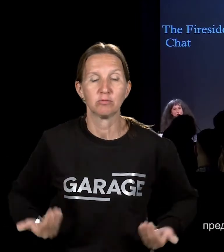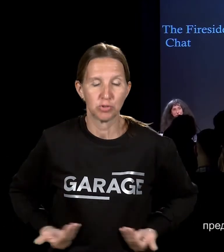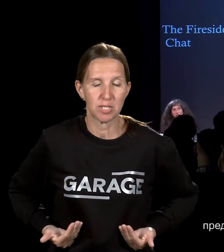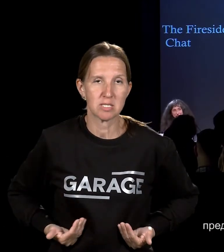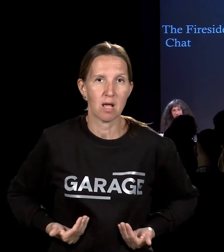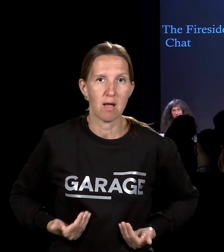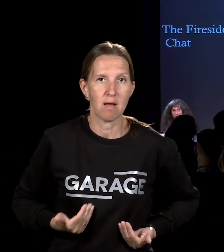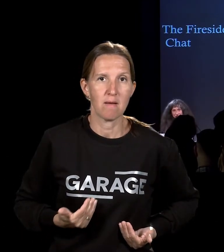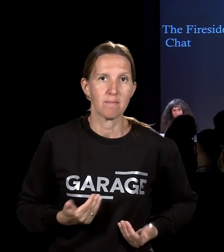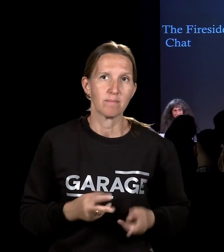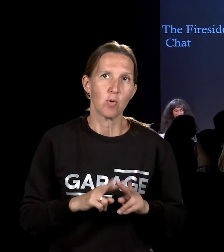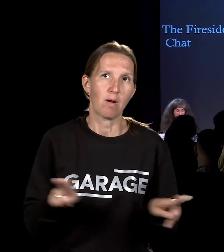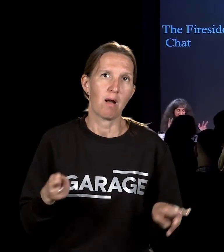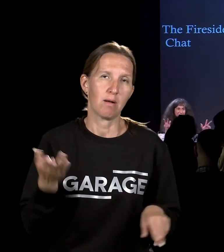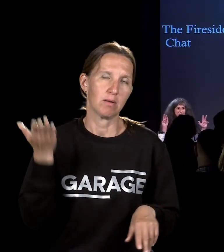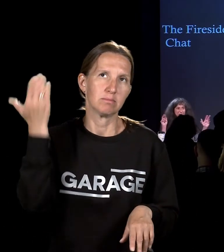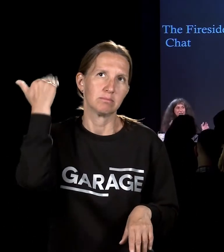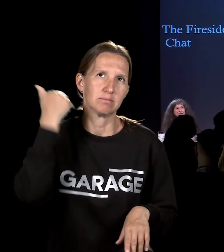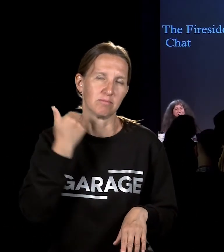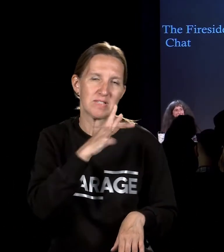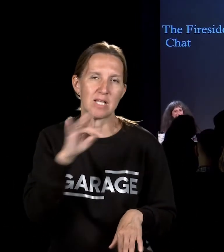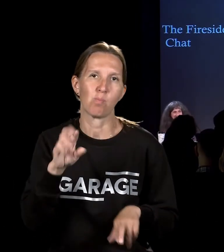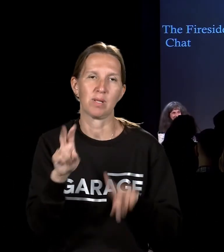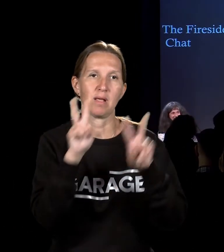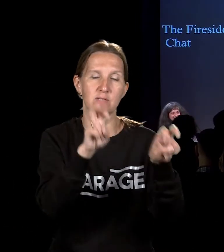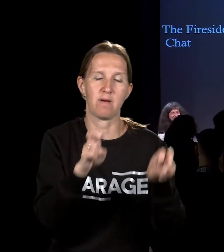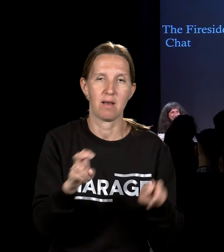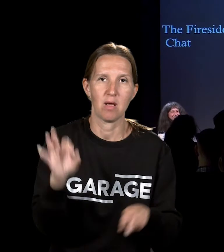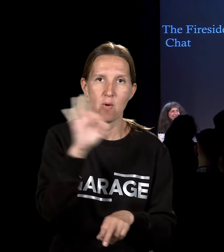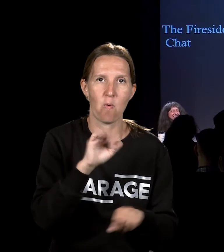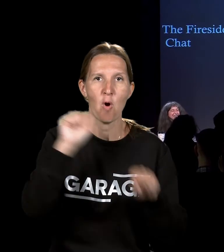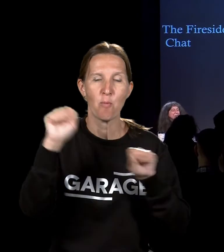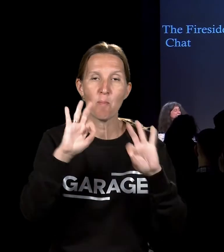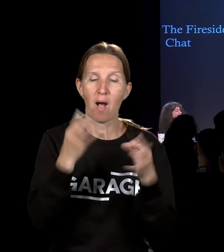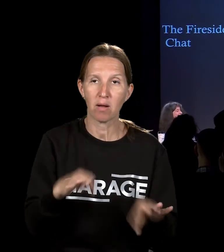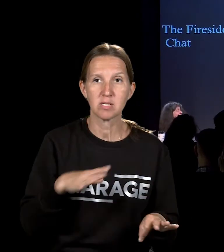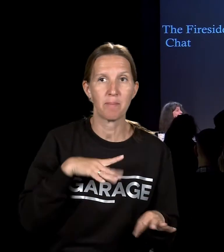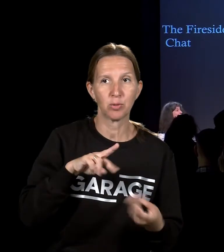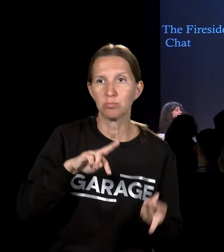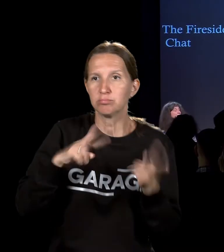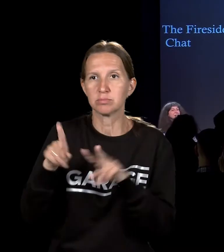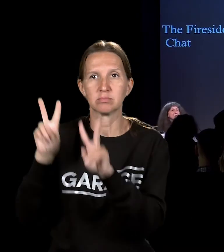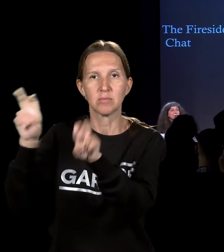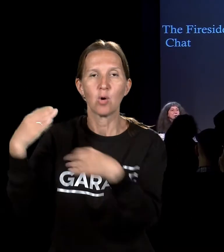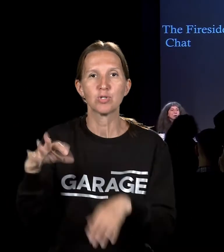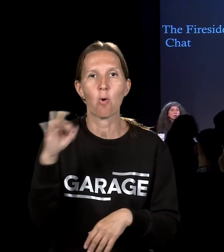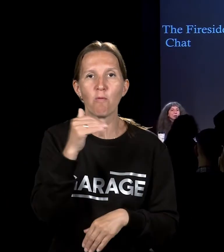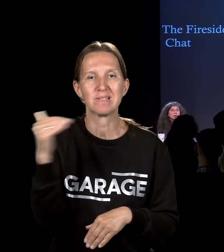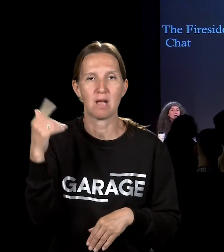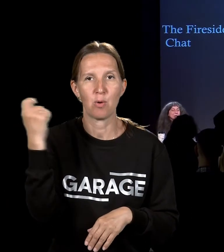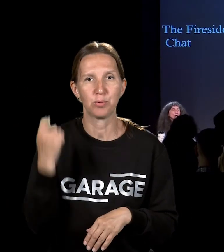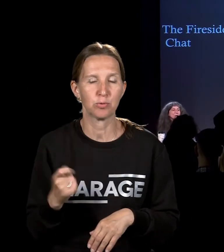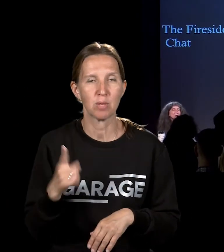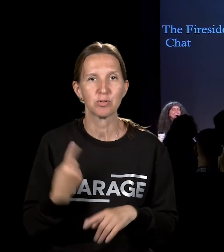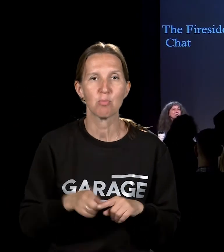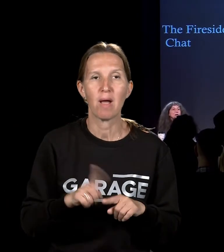современной жизни, так как, если говорить в таких терминах, почти советская пресса, как бы она могла писать по парте, к официальному художнику,